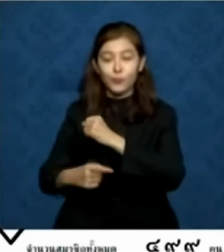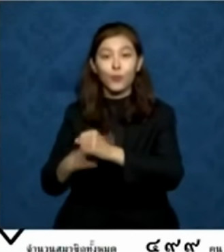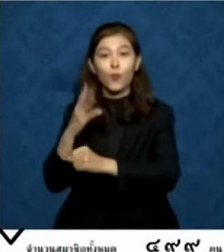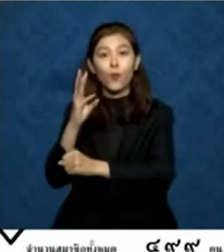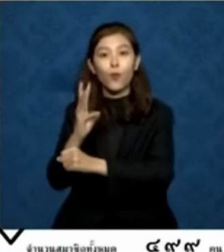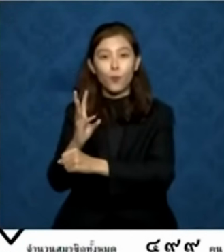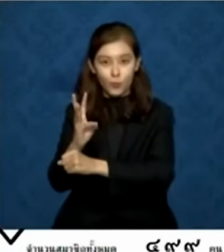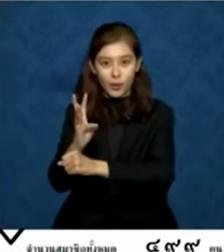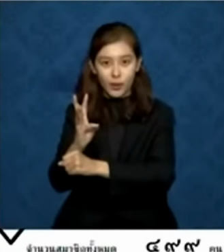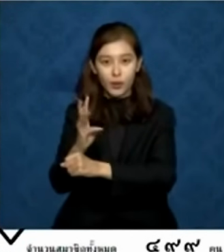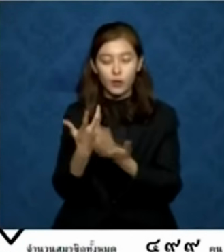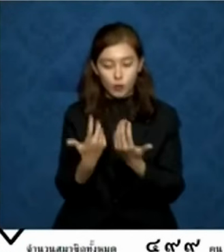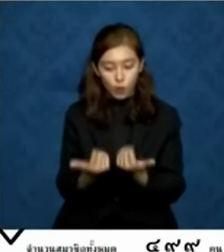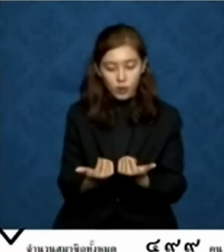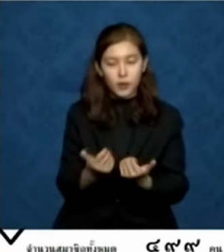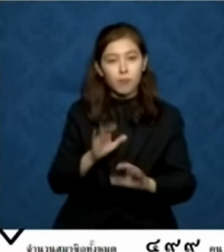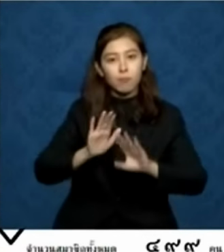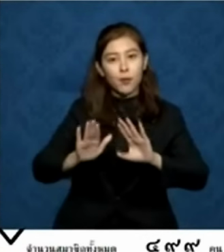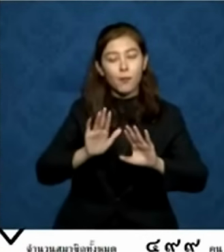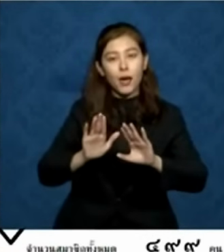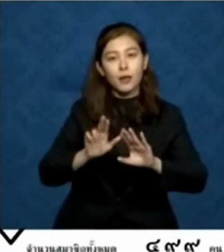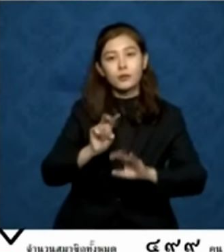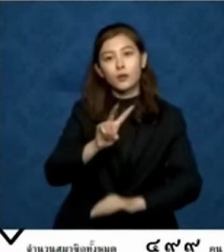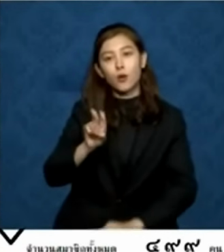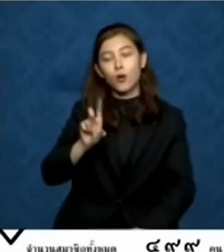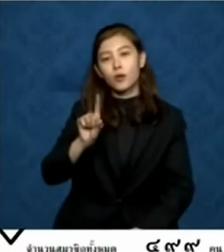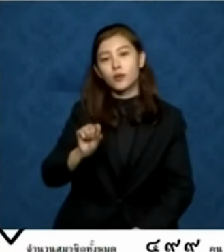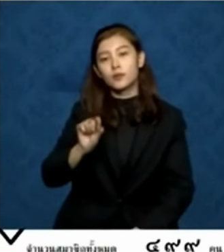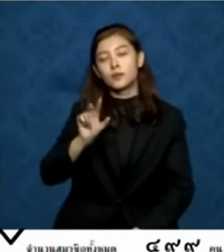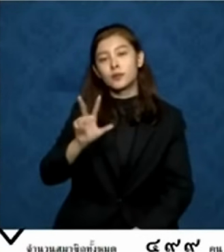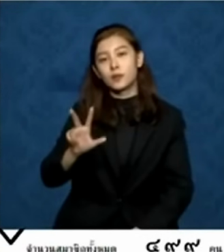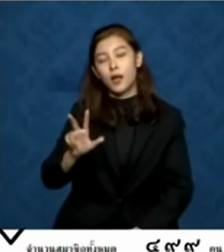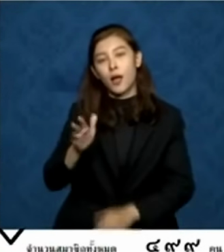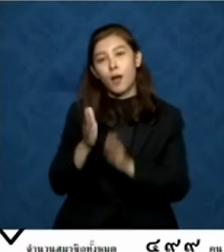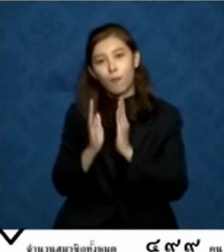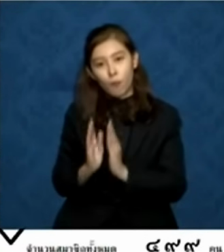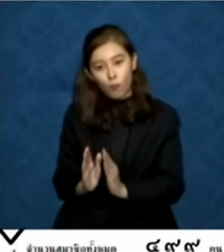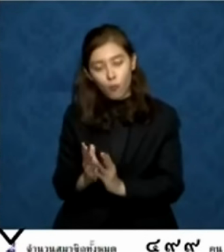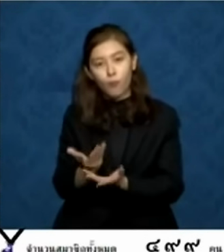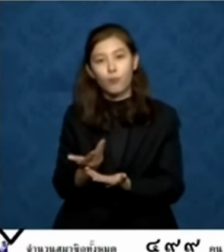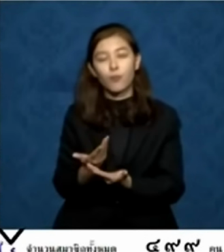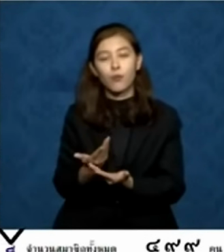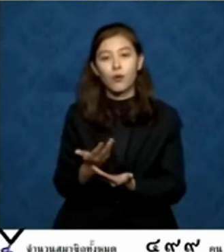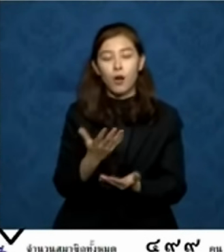2,556,723 คนสนับสนุนการจัดศพผู้สูงอายุตามประเพณี